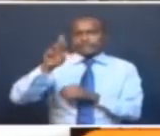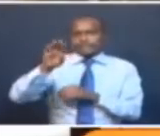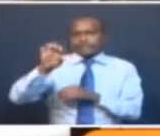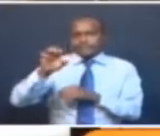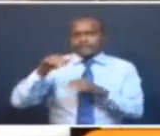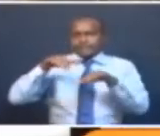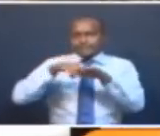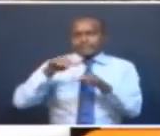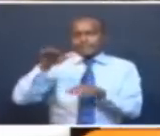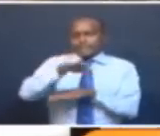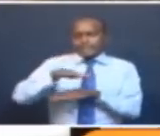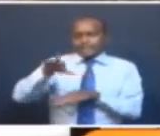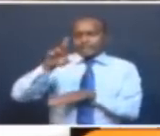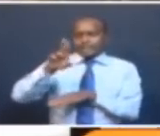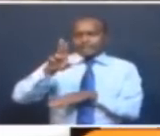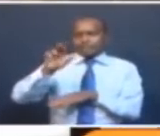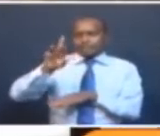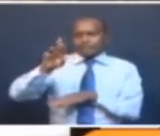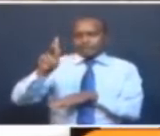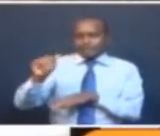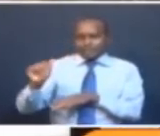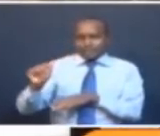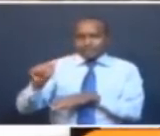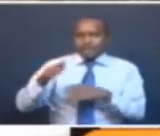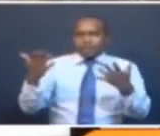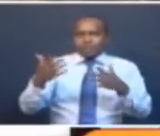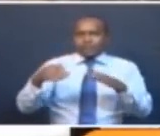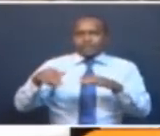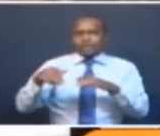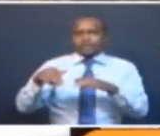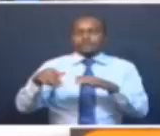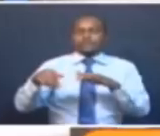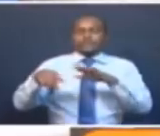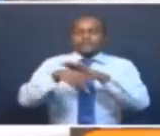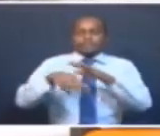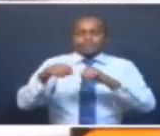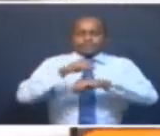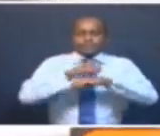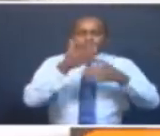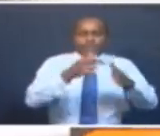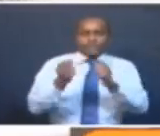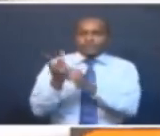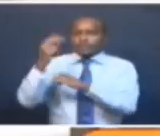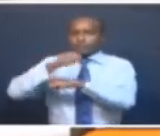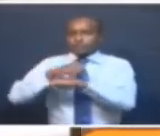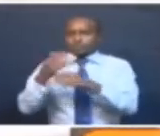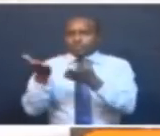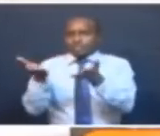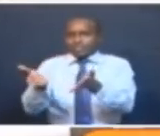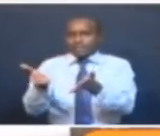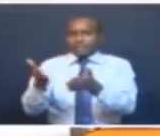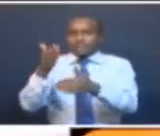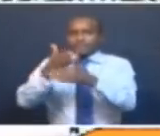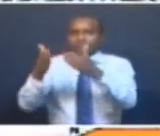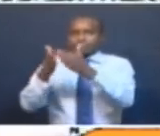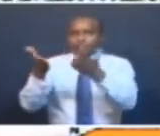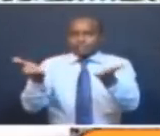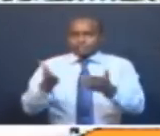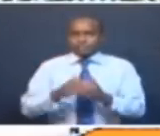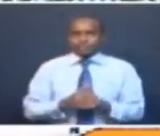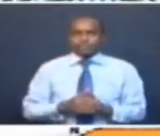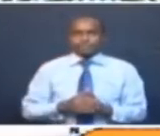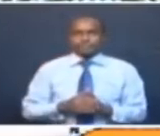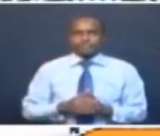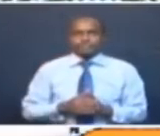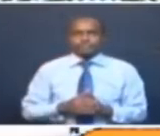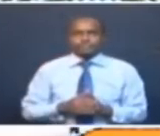Ruaraka. Ardhi ambayo shule ya msingi ya drive-in na ile upili ya Ruaraka zilipo kwa sasa. But for now they